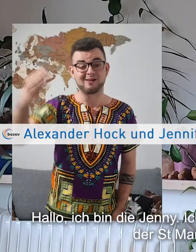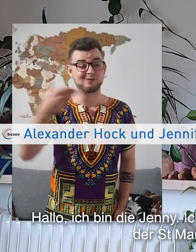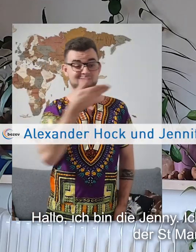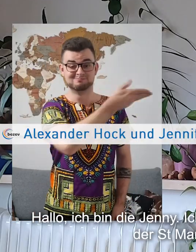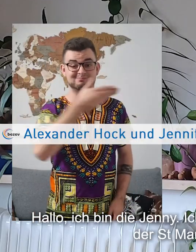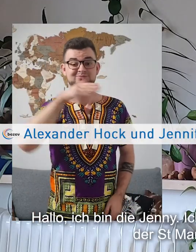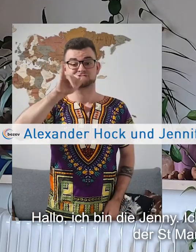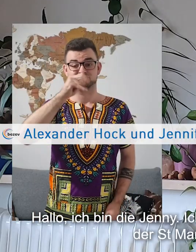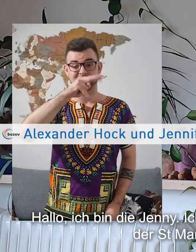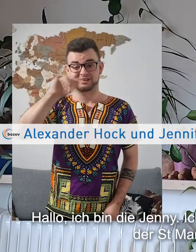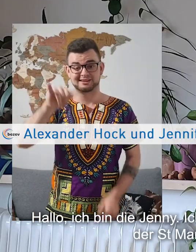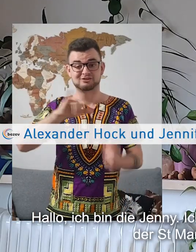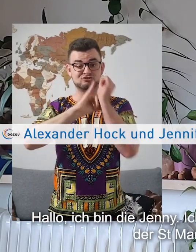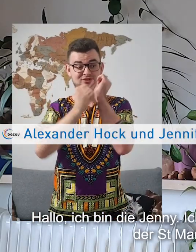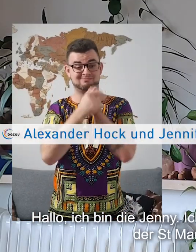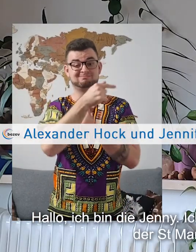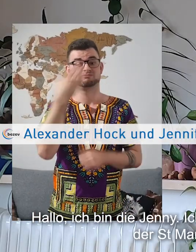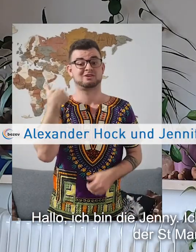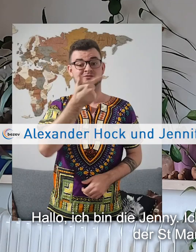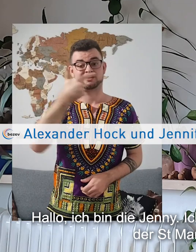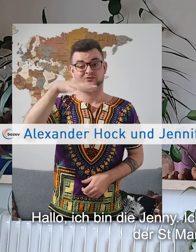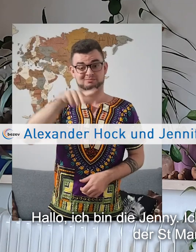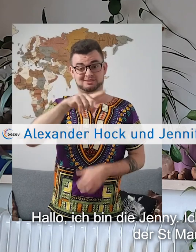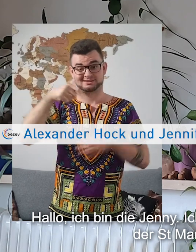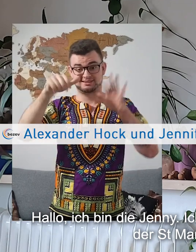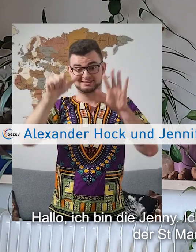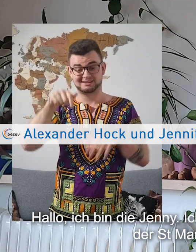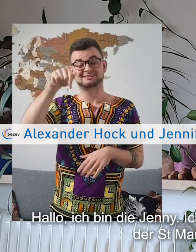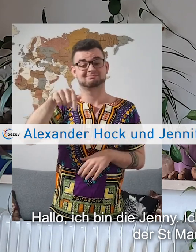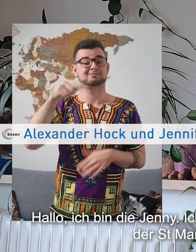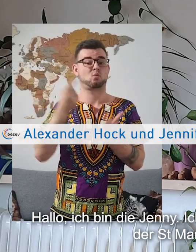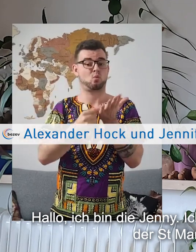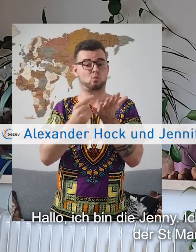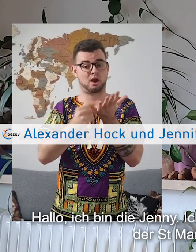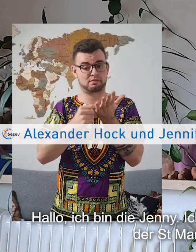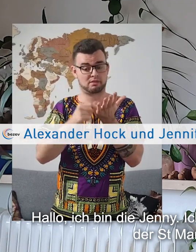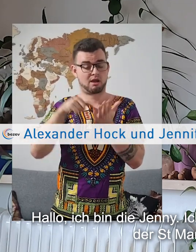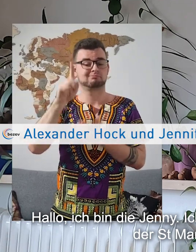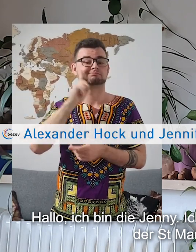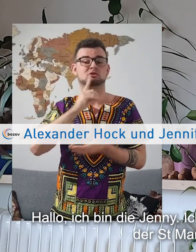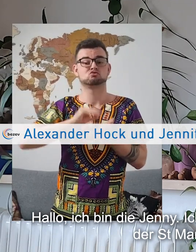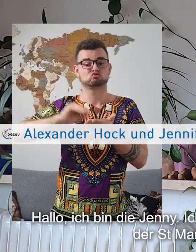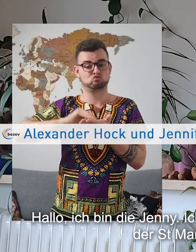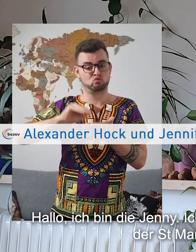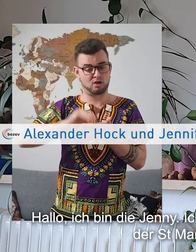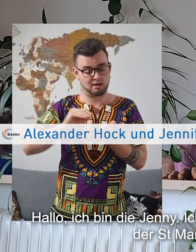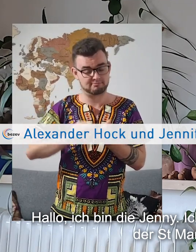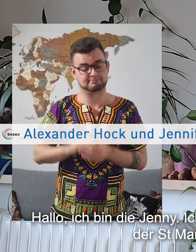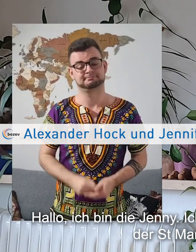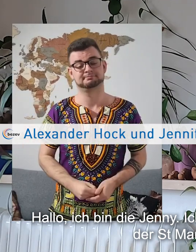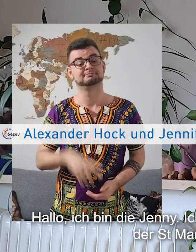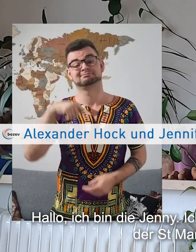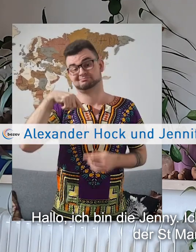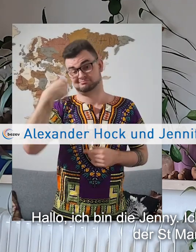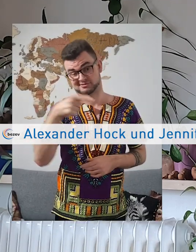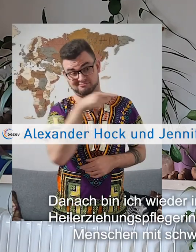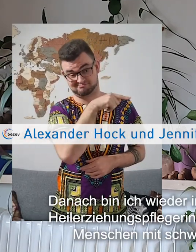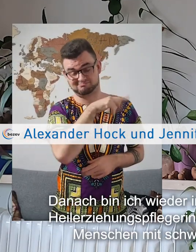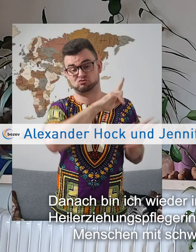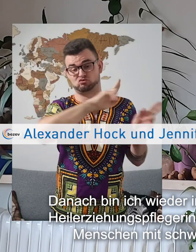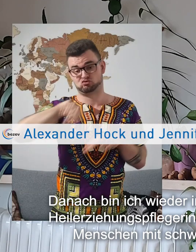Hallo, ich bin die Jenny. Ich war 2015 bis 2016 in Uganda an der St. Mark School for the Deaf.